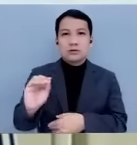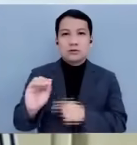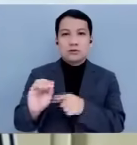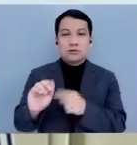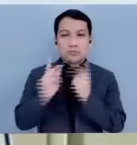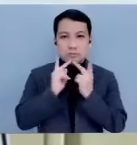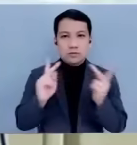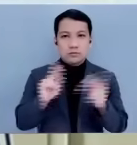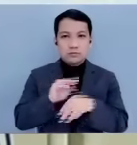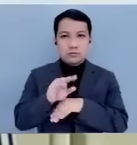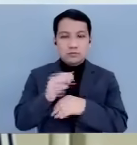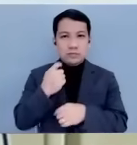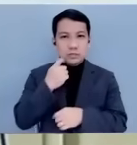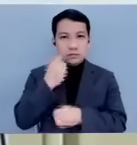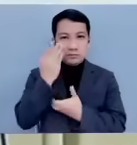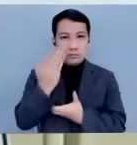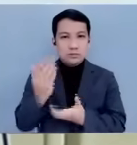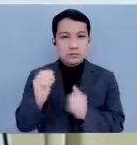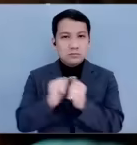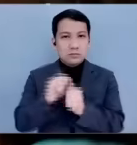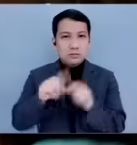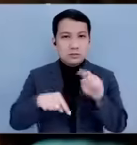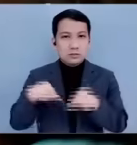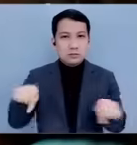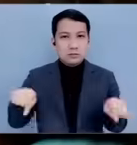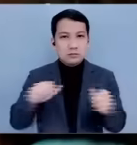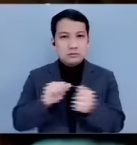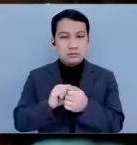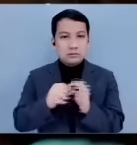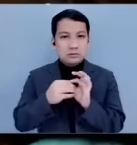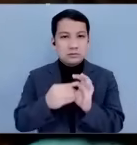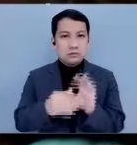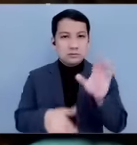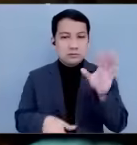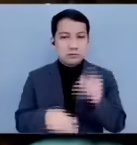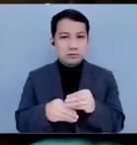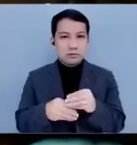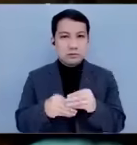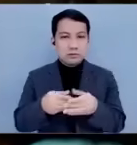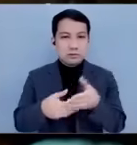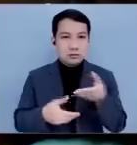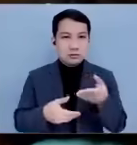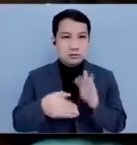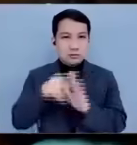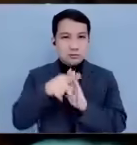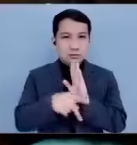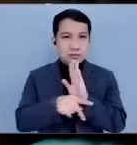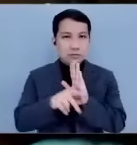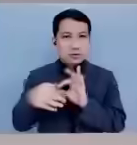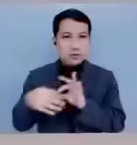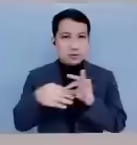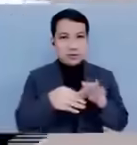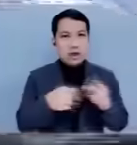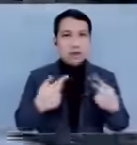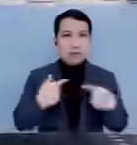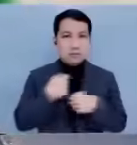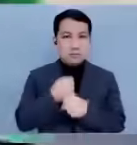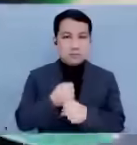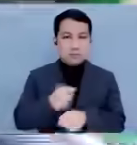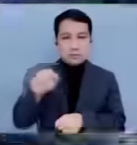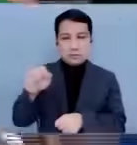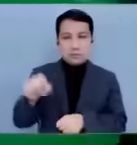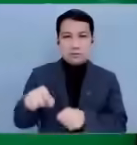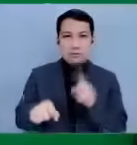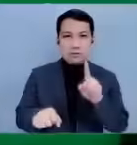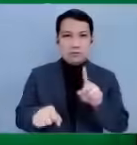kanina, kasamang iba't ibang stakeholders. Inaayos na raw nila ang guidelines kaugnay rito. Pabor naman ang One Rider Party